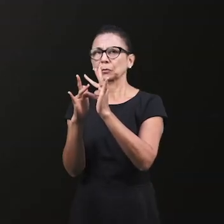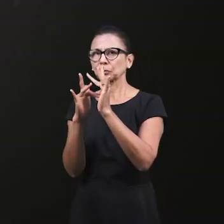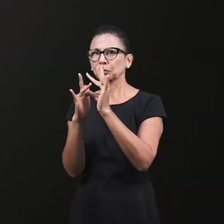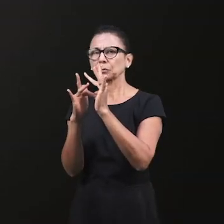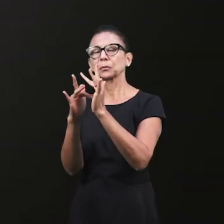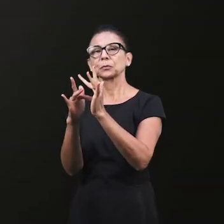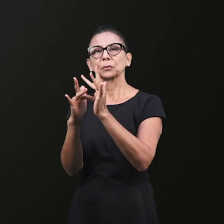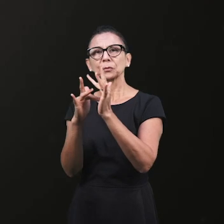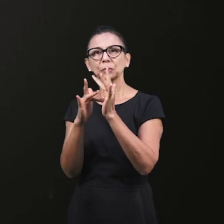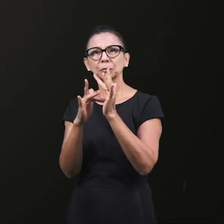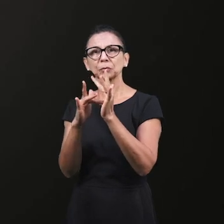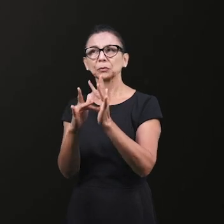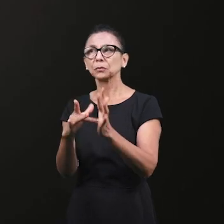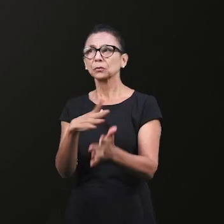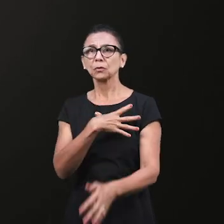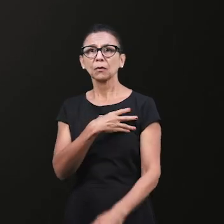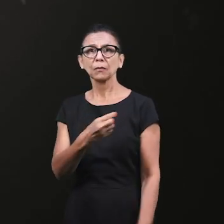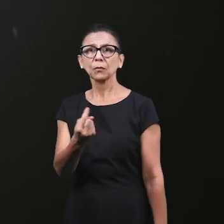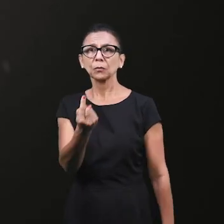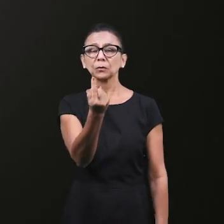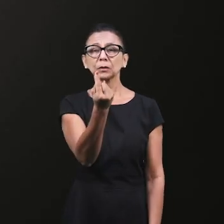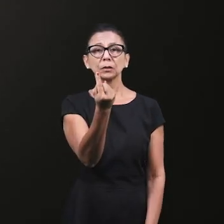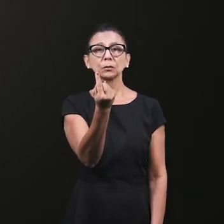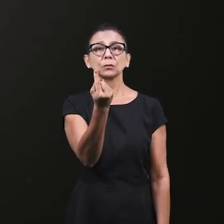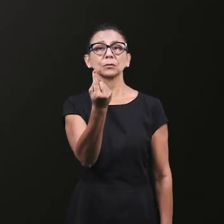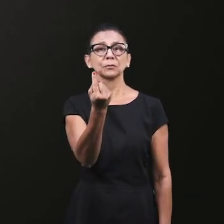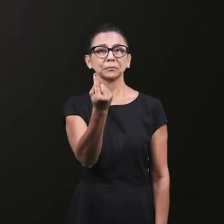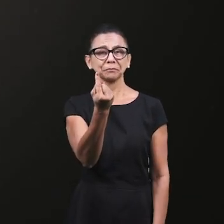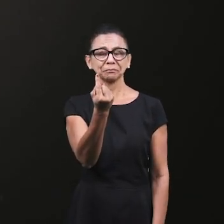dor. Он, Иисус.